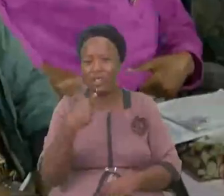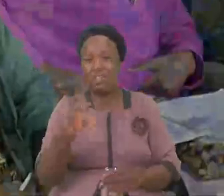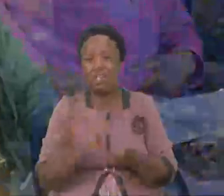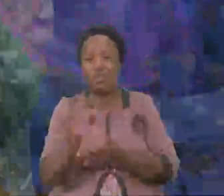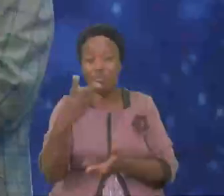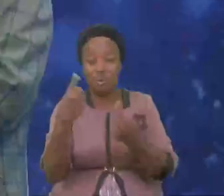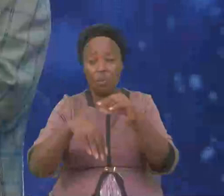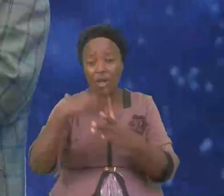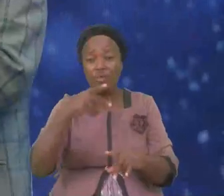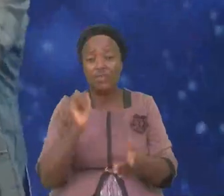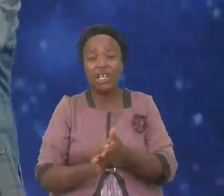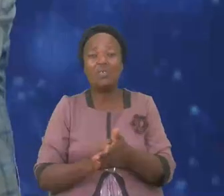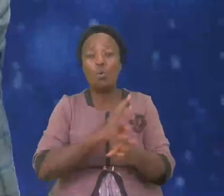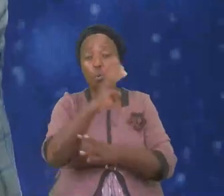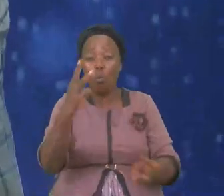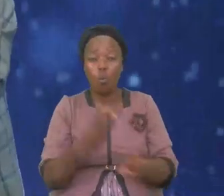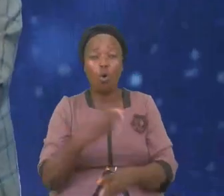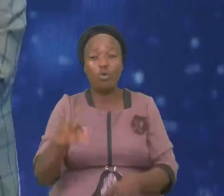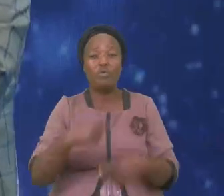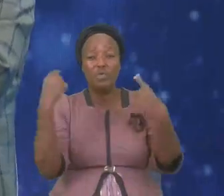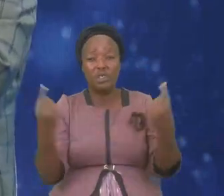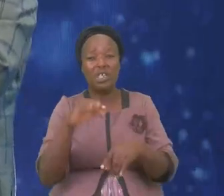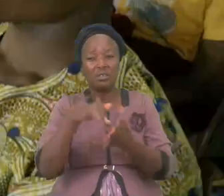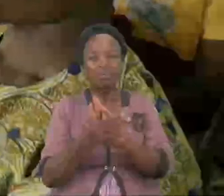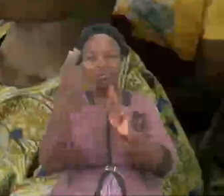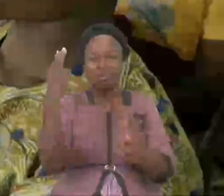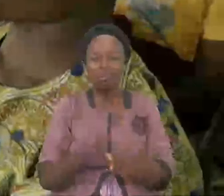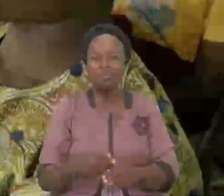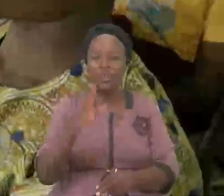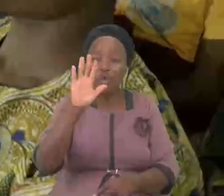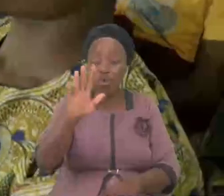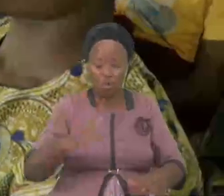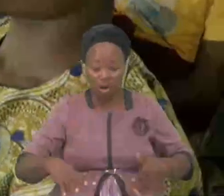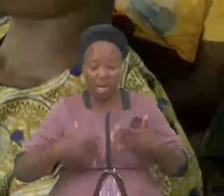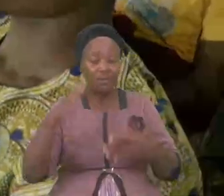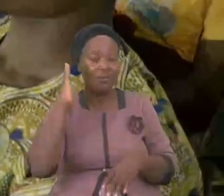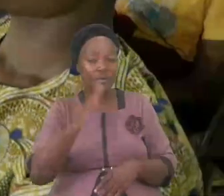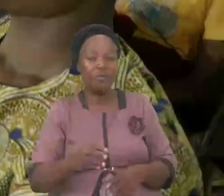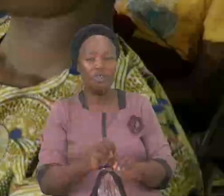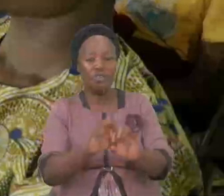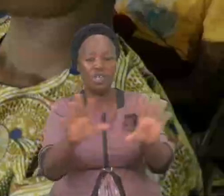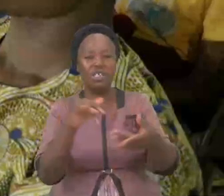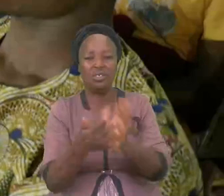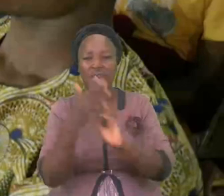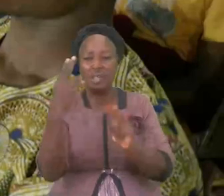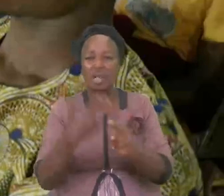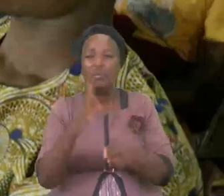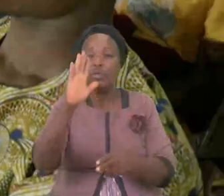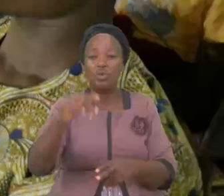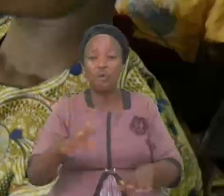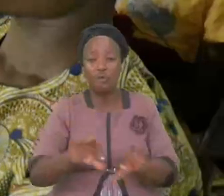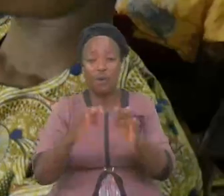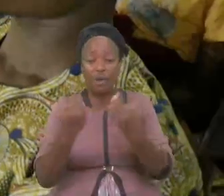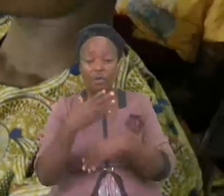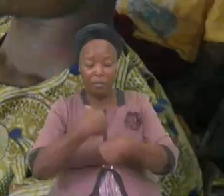sortiras de ce style de vie babylonien. Ta vie brillera. Ta famille fera du